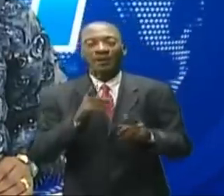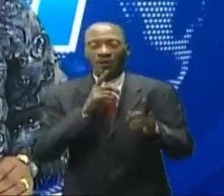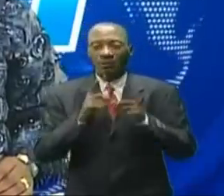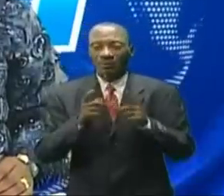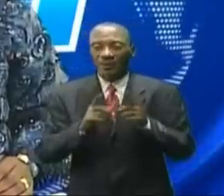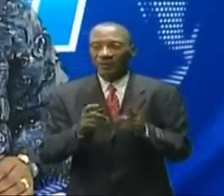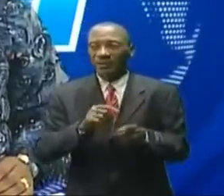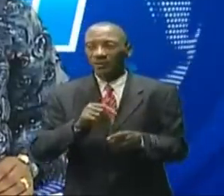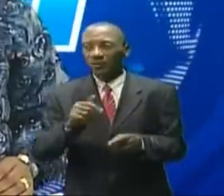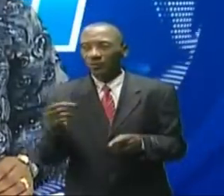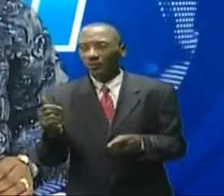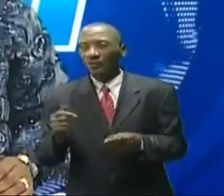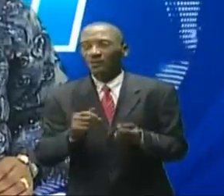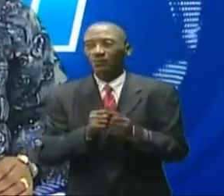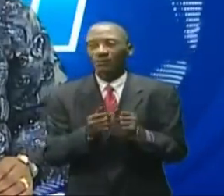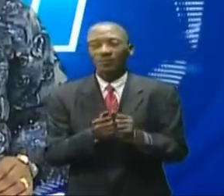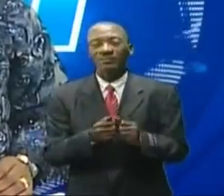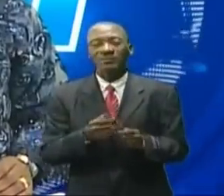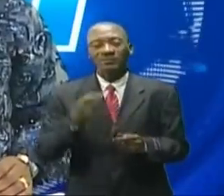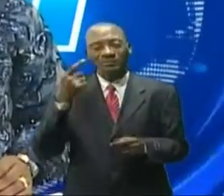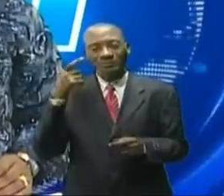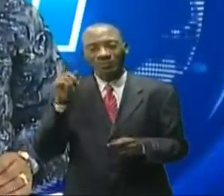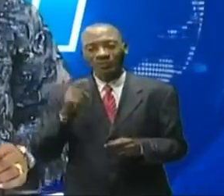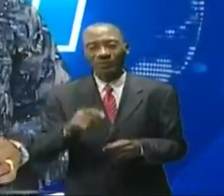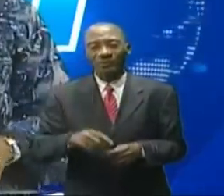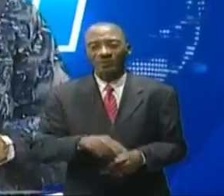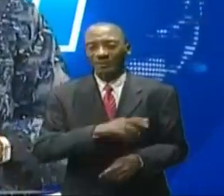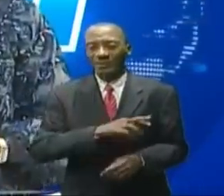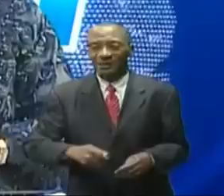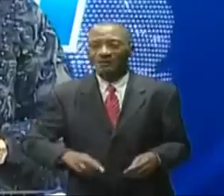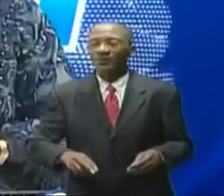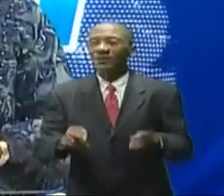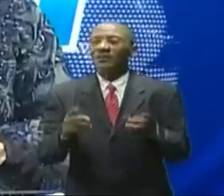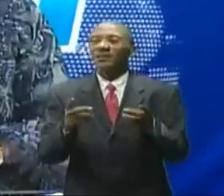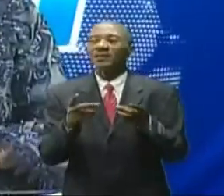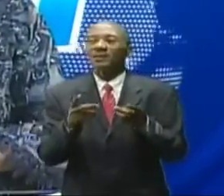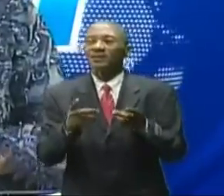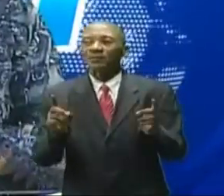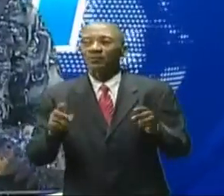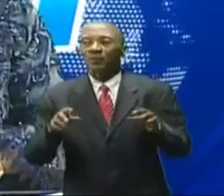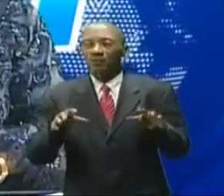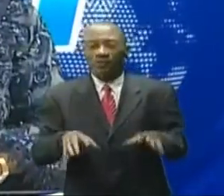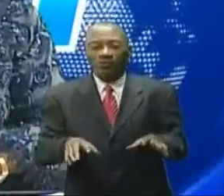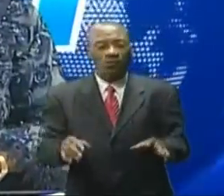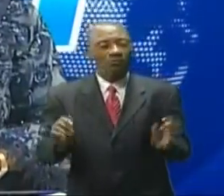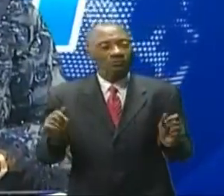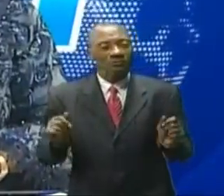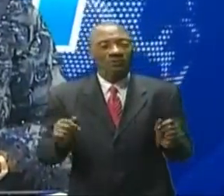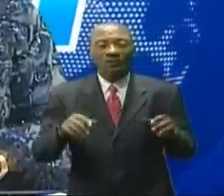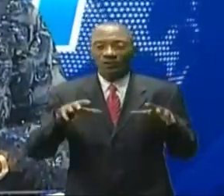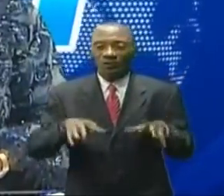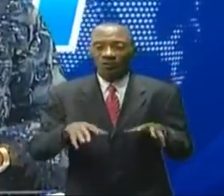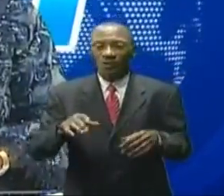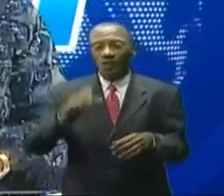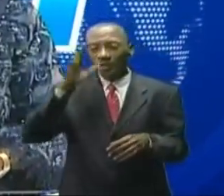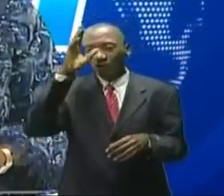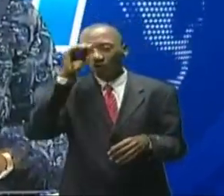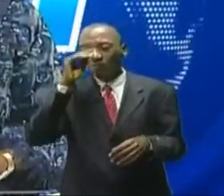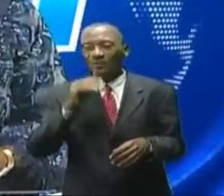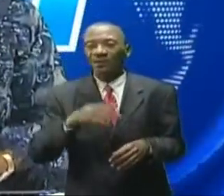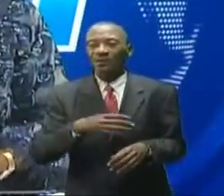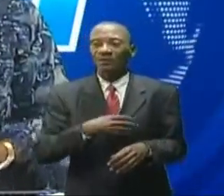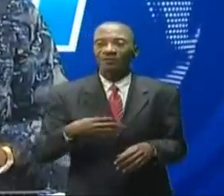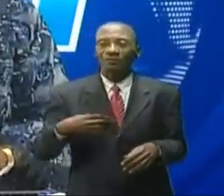Congo indépendante a 63 ans. Quel bilan? Les Congolais et Congolais font le parallélisme entre la vie des Congolais